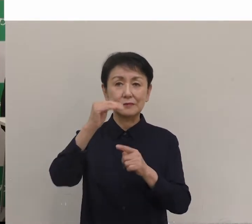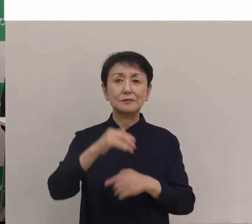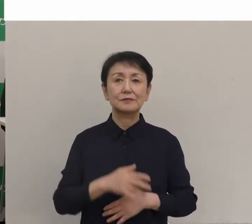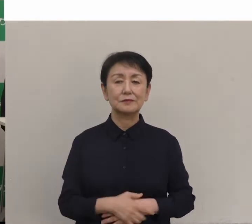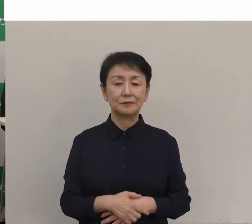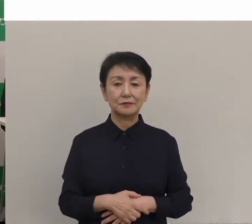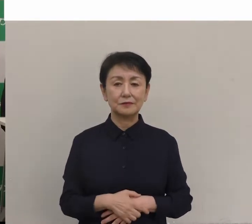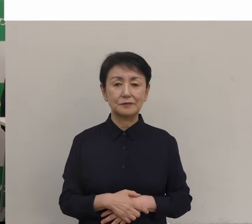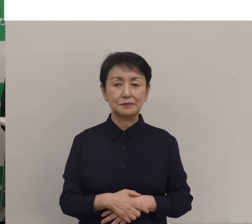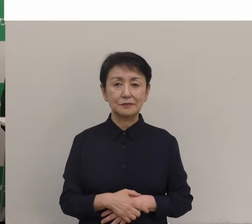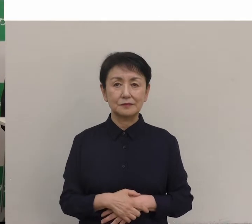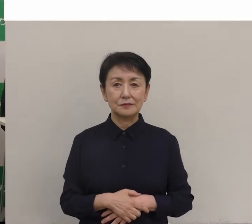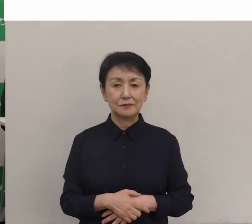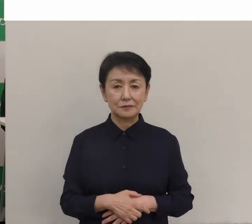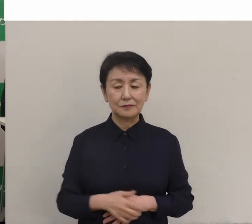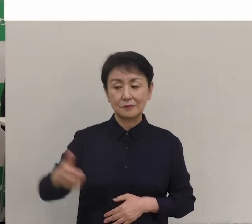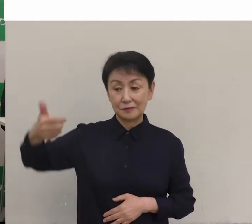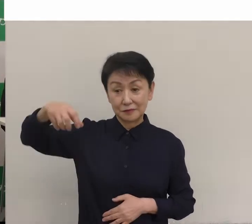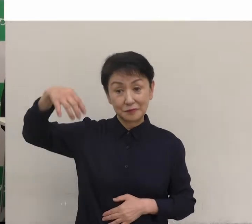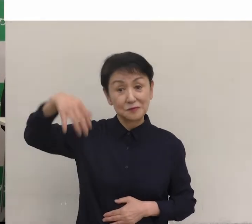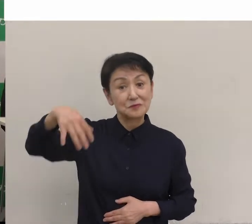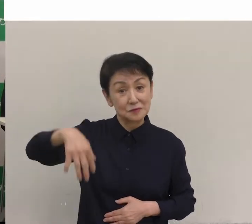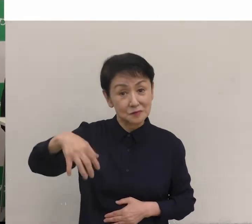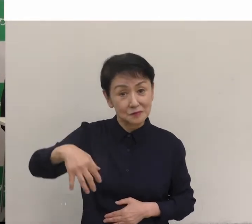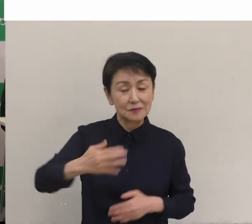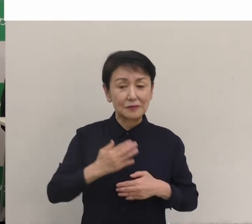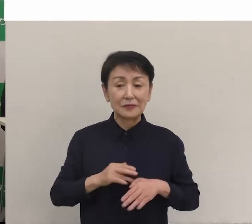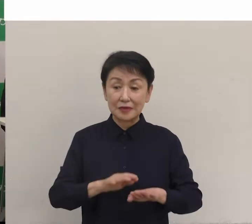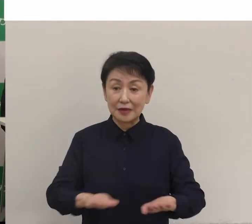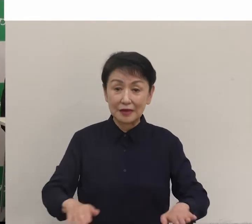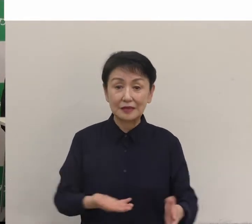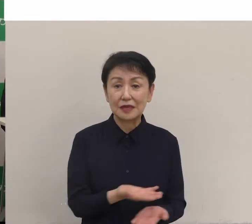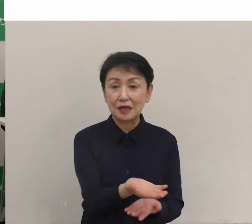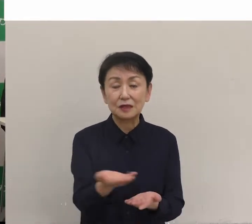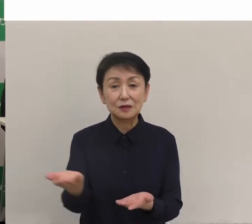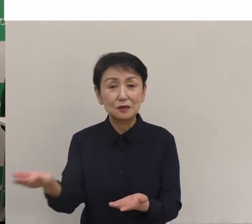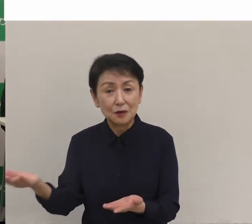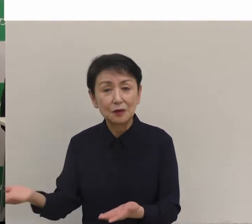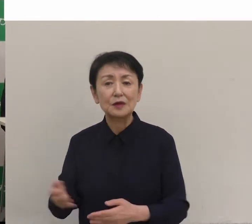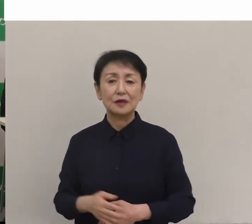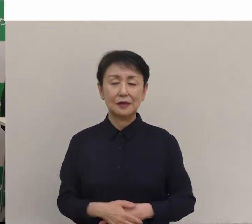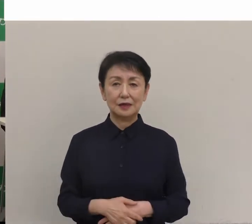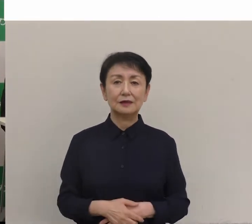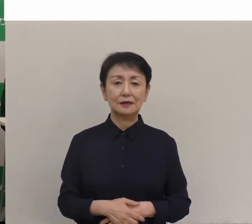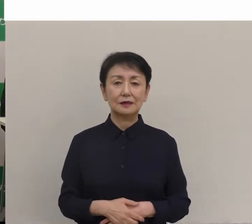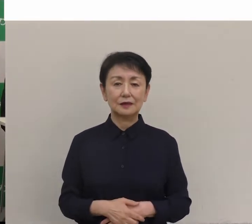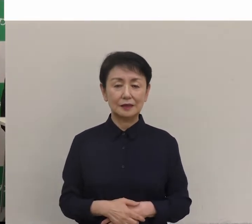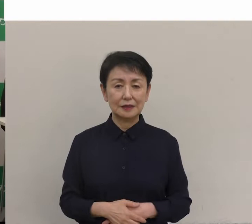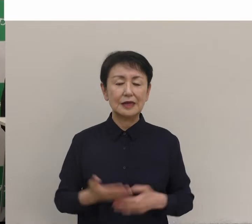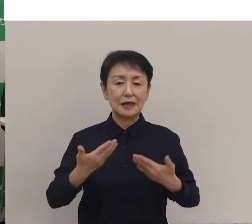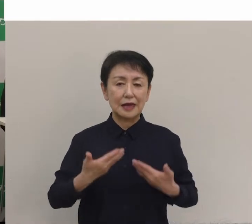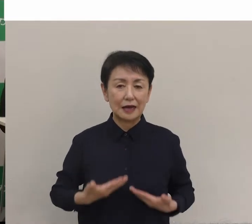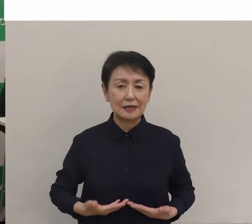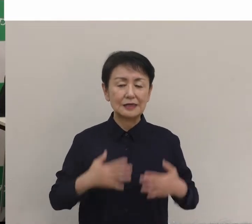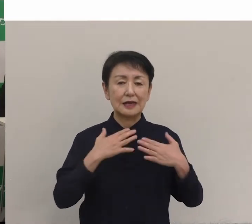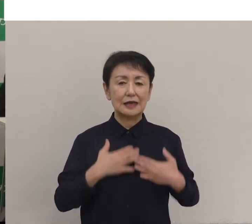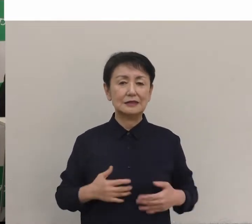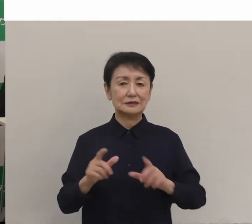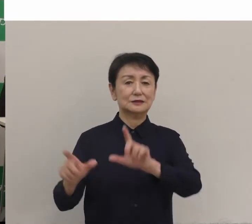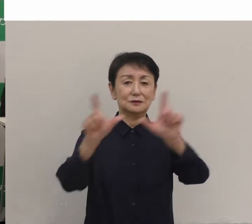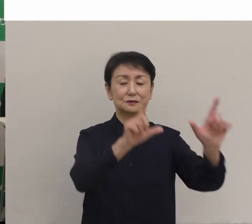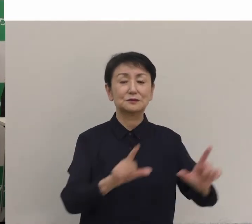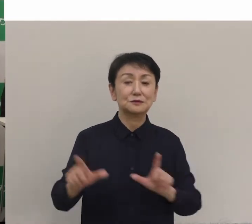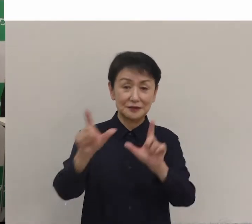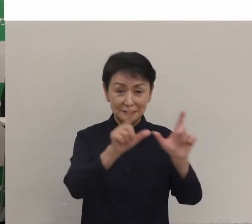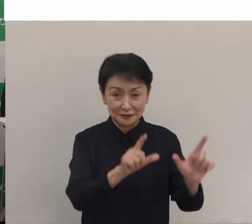げた通り上水道の安定供給があり、その他には安全安心な暮らしに関するものなどが挙げられ